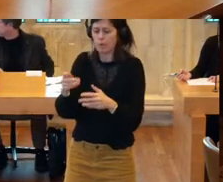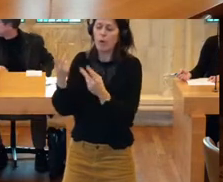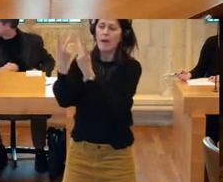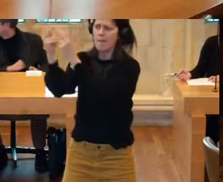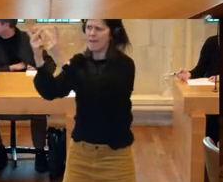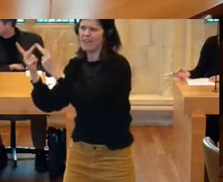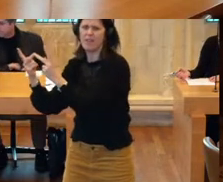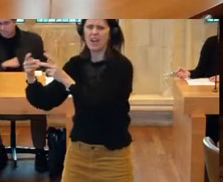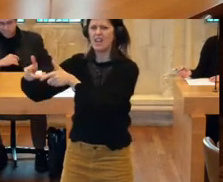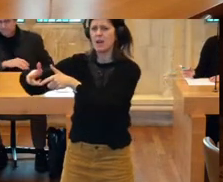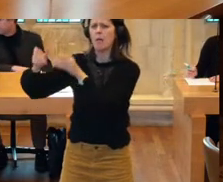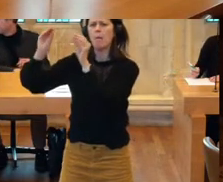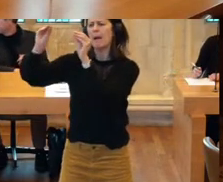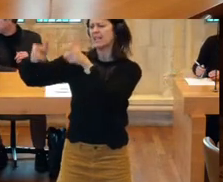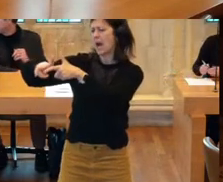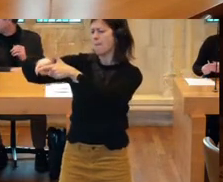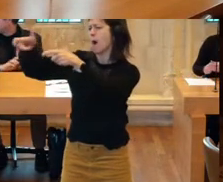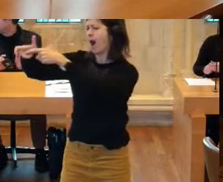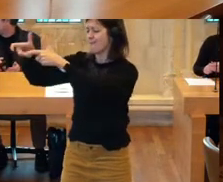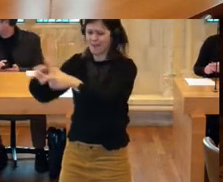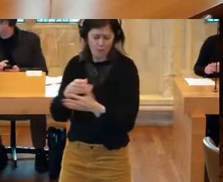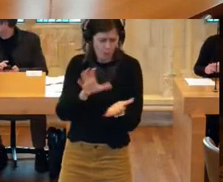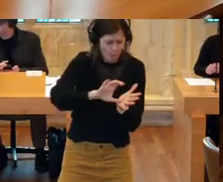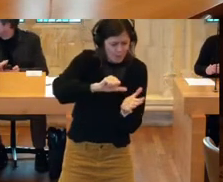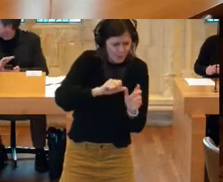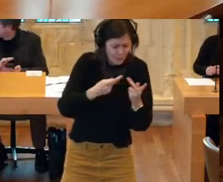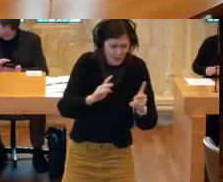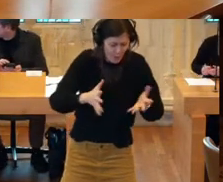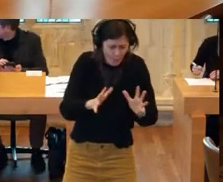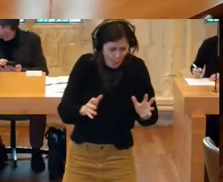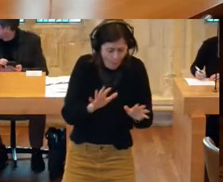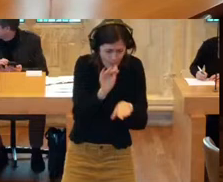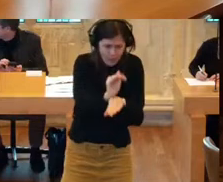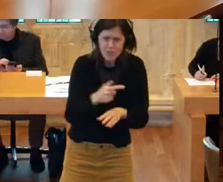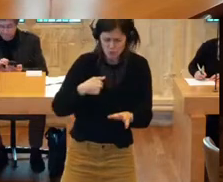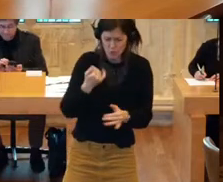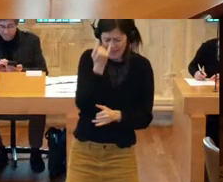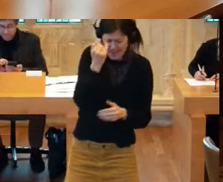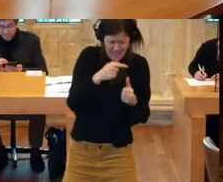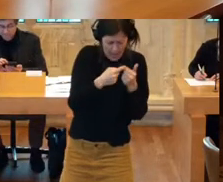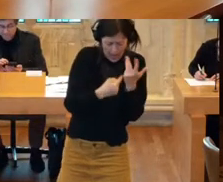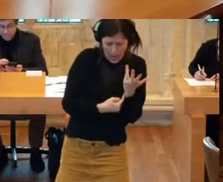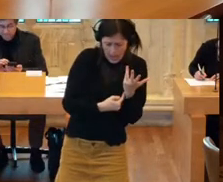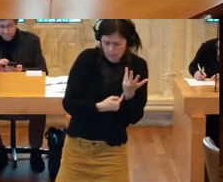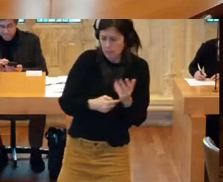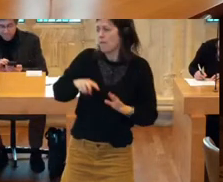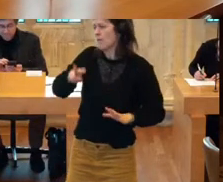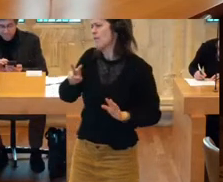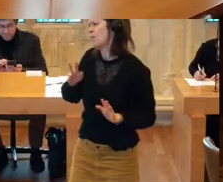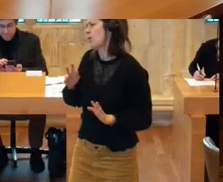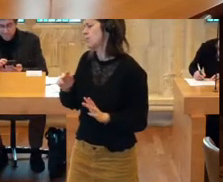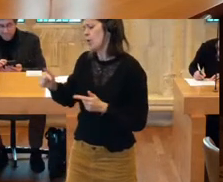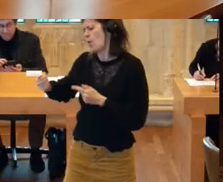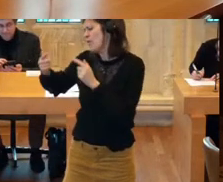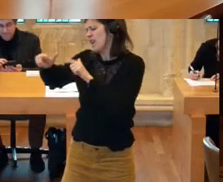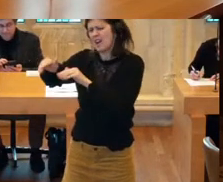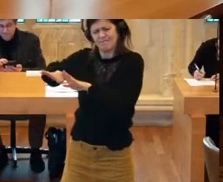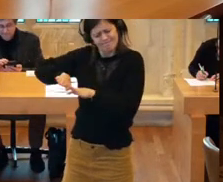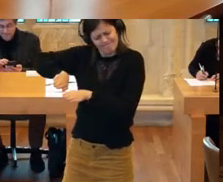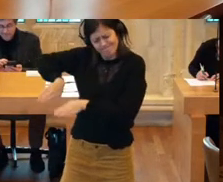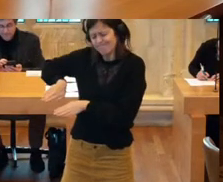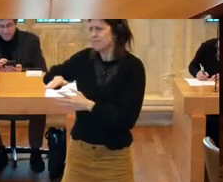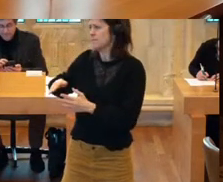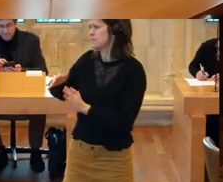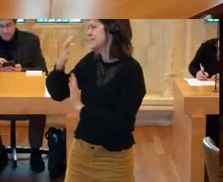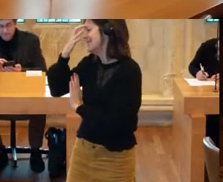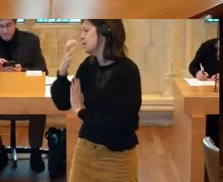périphérie? Je vous propose donc, Monsieur le maire, très sérieusement et au-delà de nos conflits, de reprendre cette question centrale